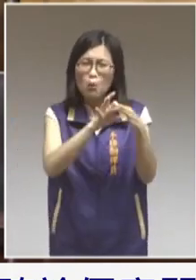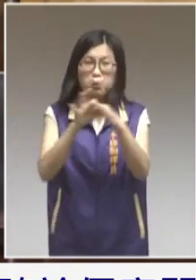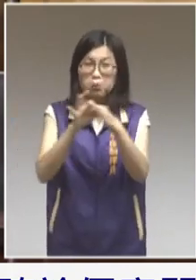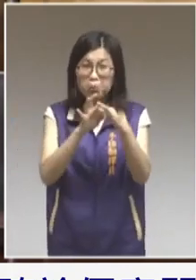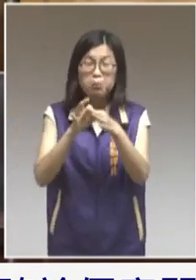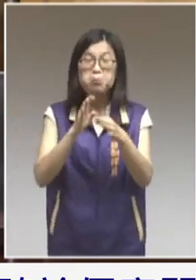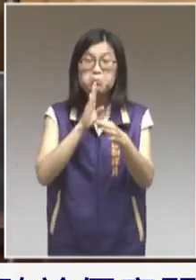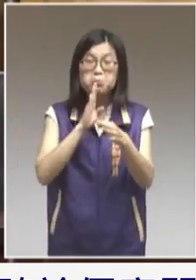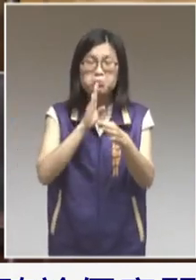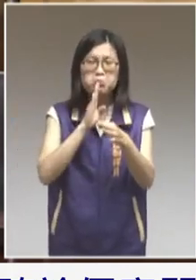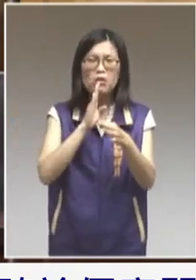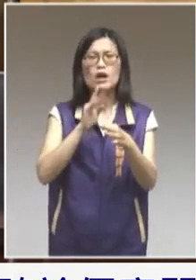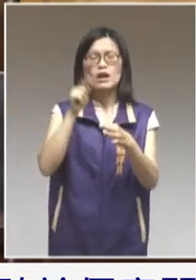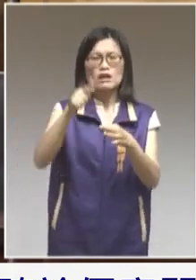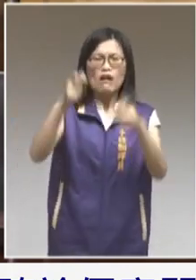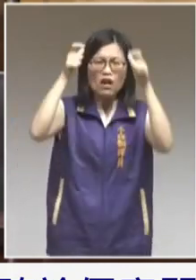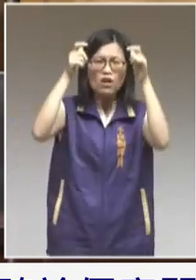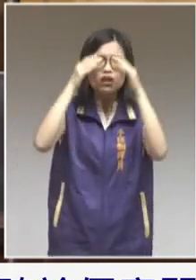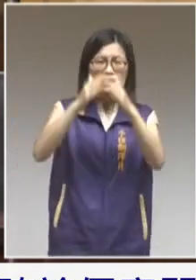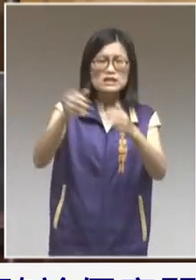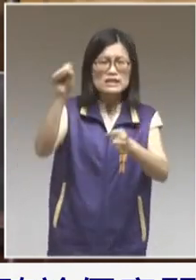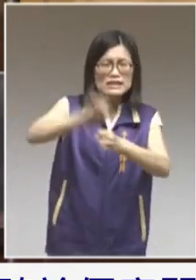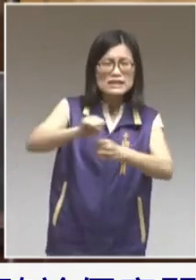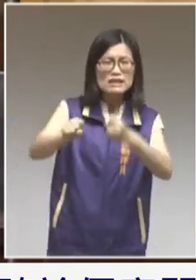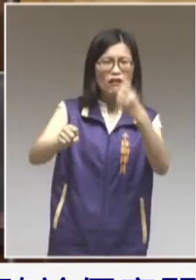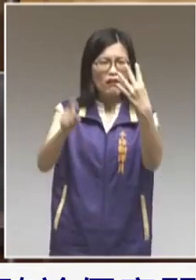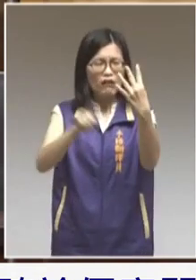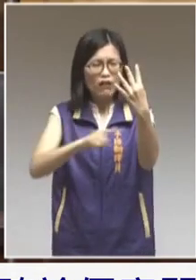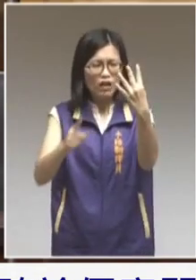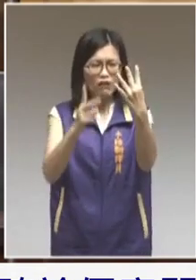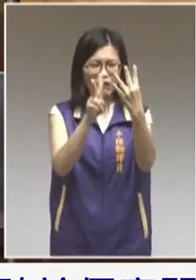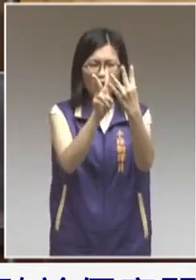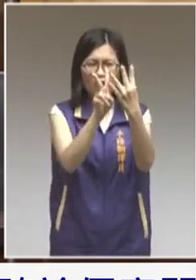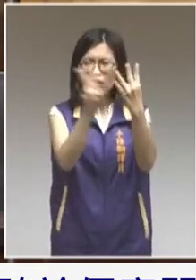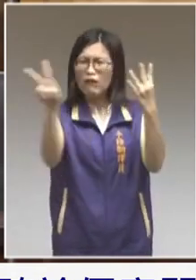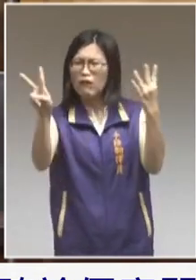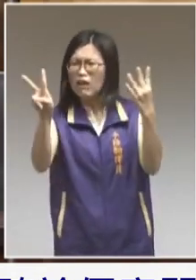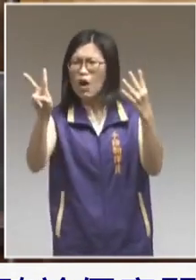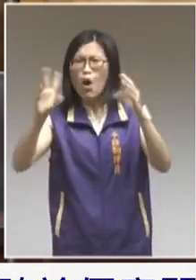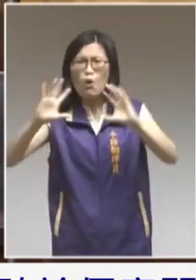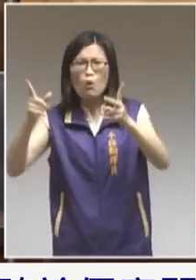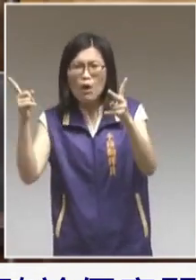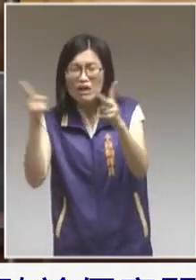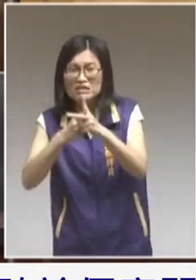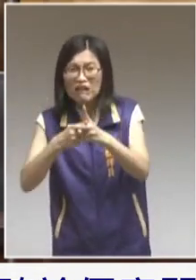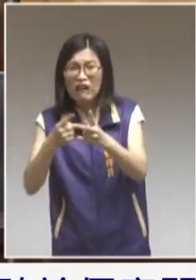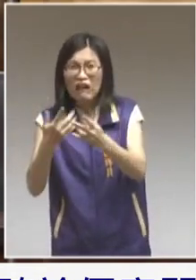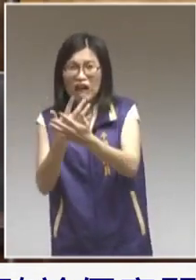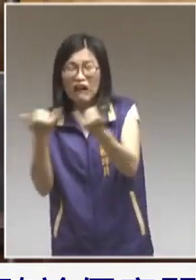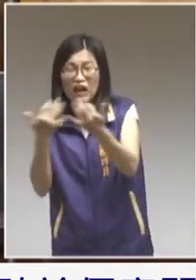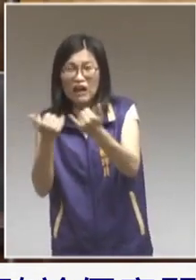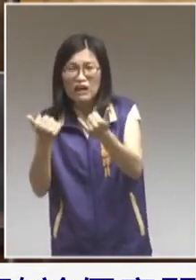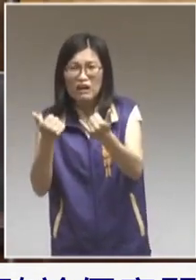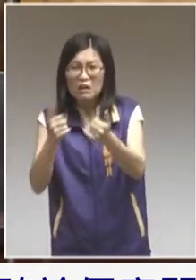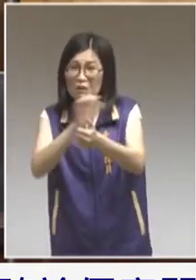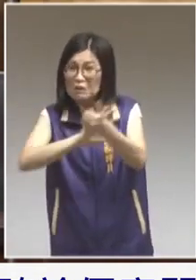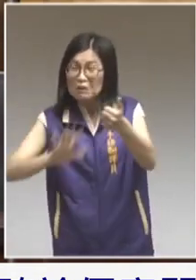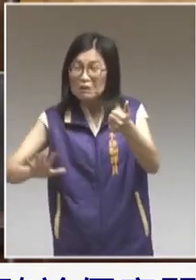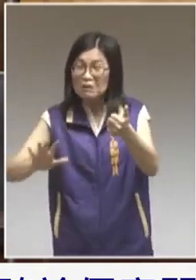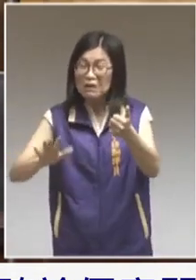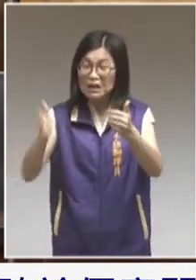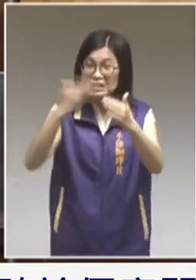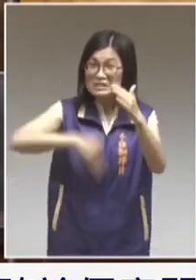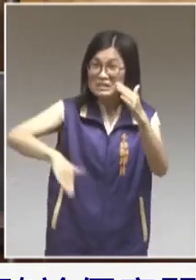说，高雄市新增的这四个案例里面，其中两例是国小学童，是否会影响开学？那学校是否会进行大消